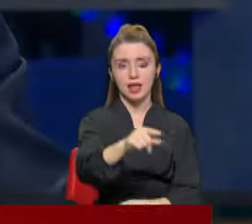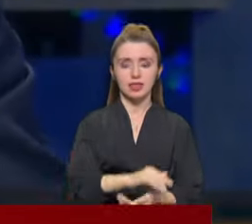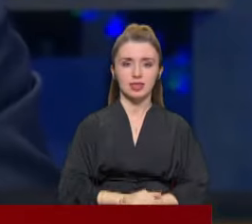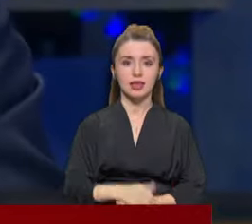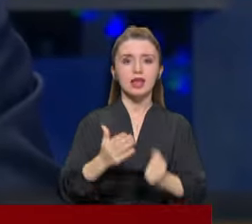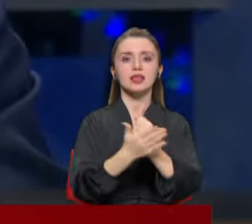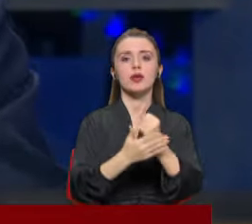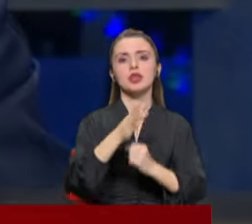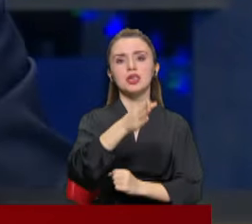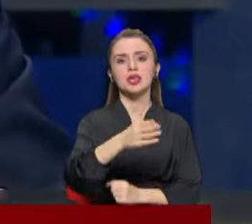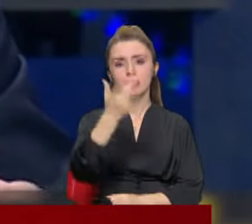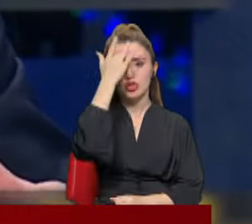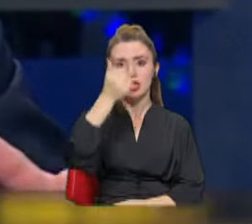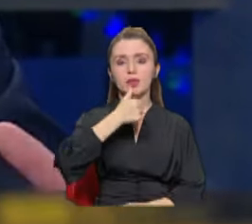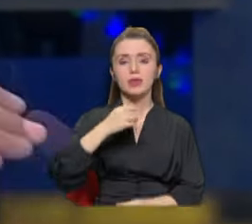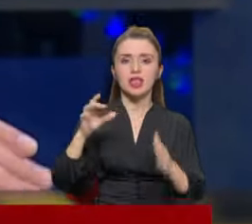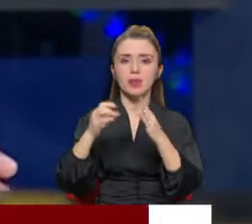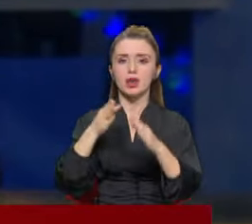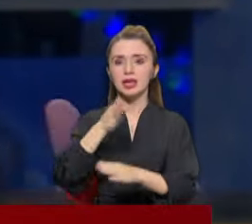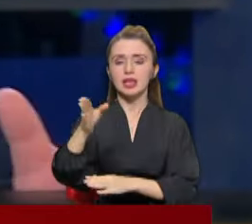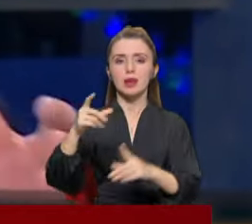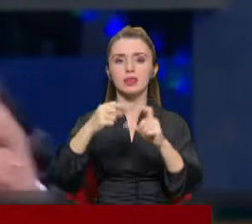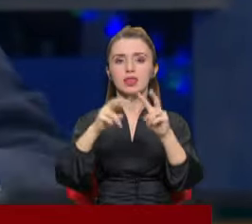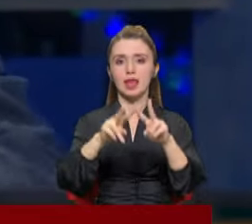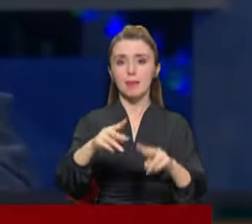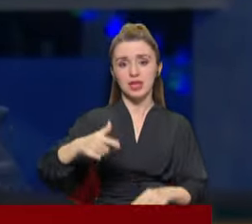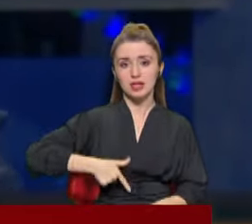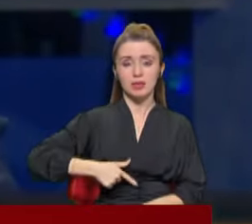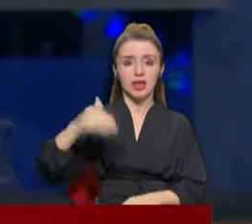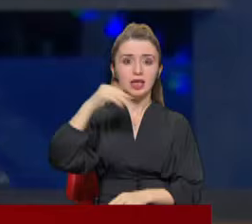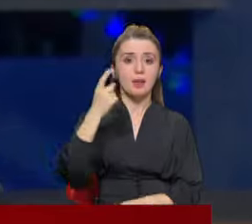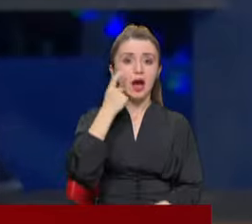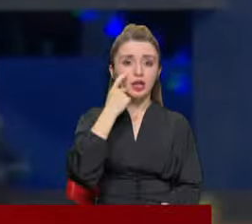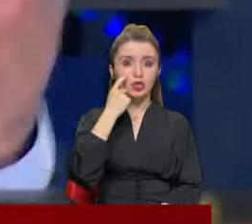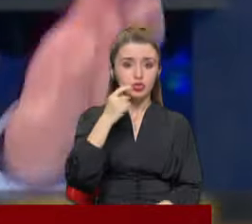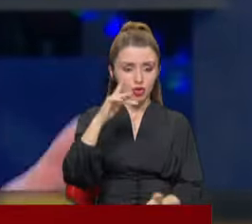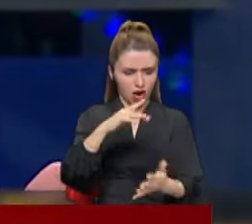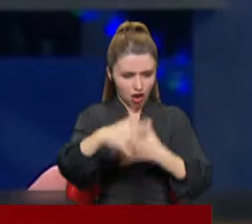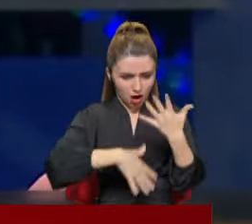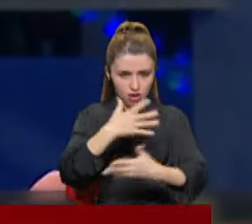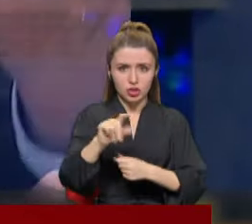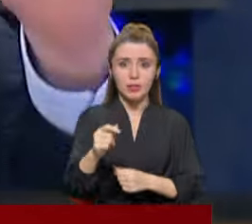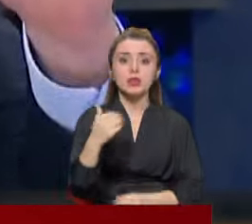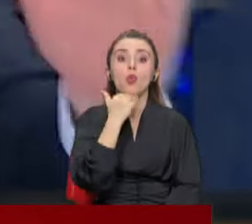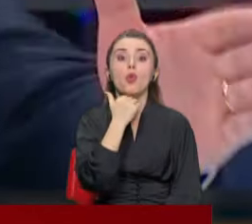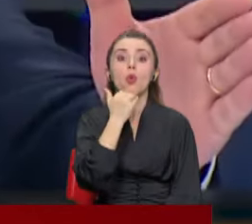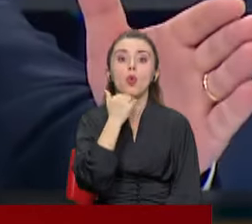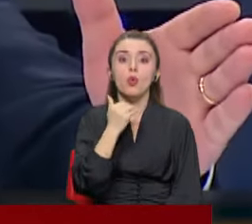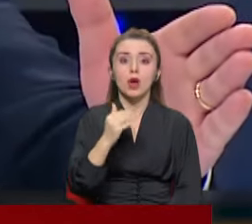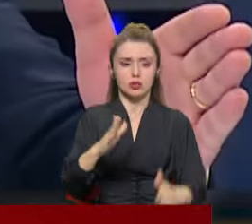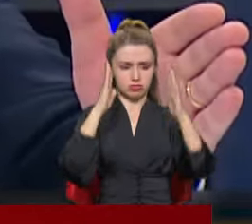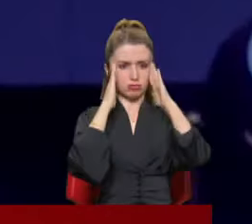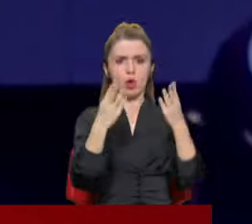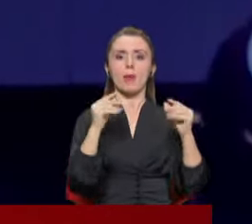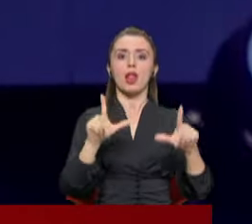Trabzon'a gidip şehit babası, Diyarbakır'a gidip demlenip, İzmir'e gelip Atatürkçü, ortaya karışık yaparsan olmaz. İlkeli bir